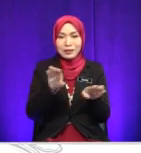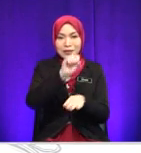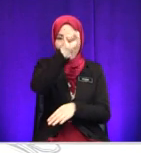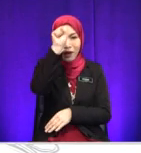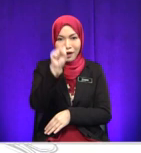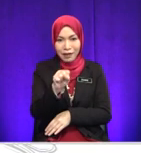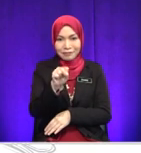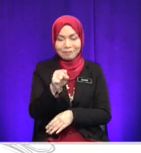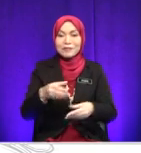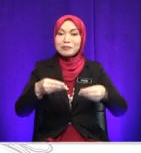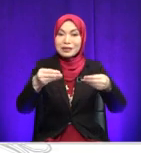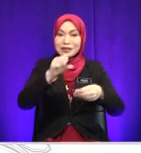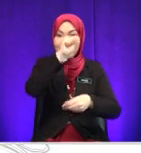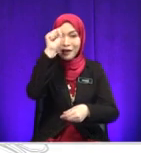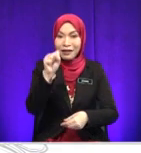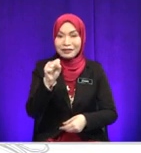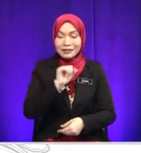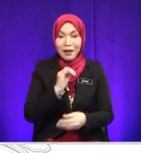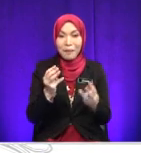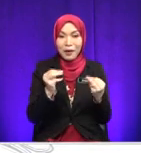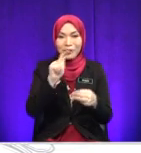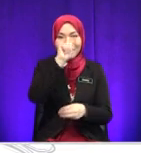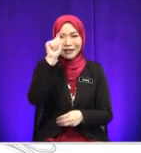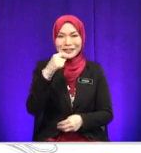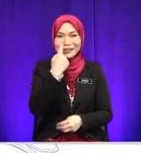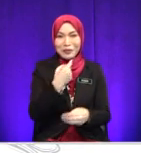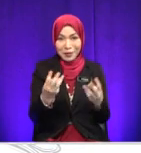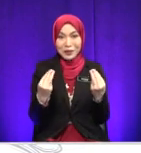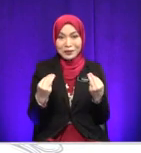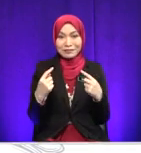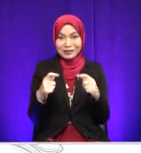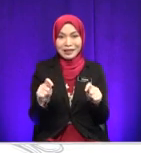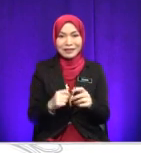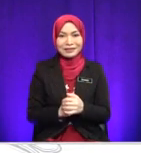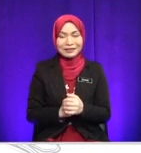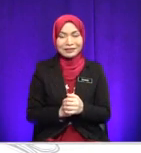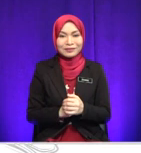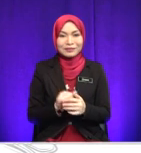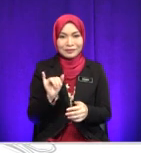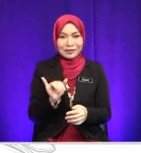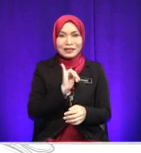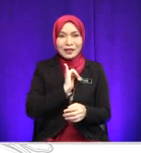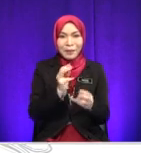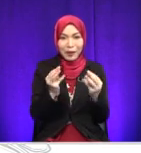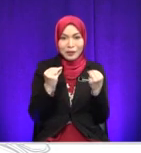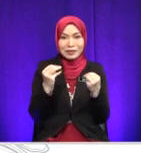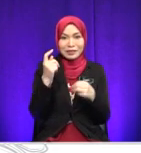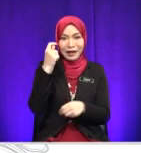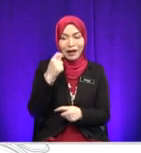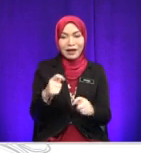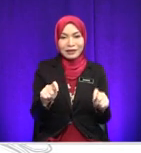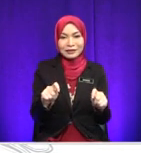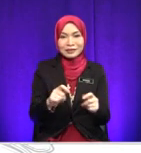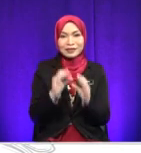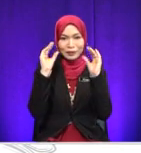K dan W anda. Silakan. Siapa nak cuba dahulu? Saya nak cuba dulu, cikgu. Okey, silakan Danish. Silakan